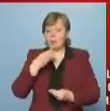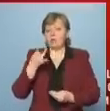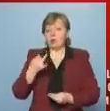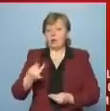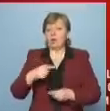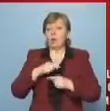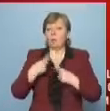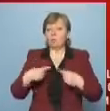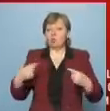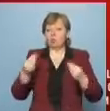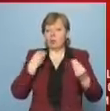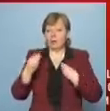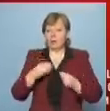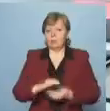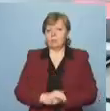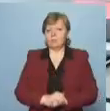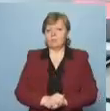опрошенных.